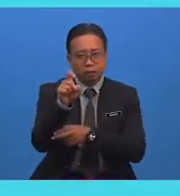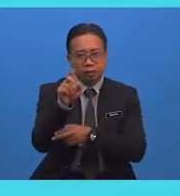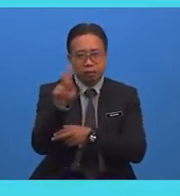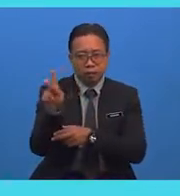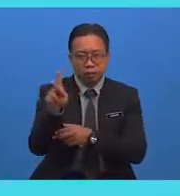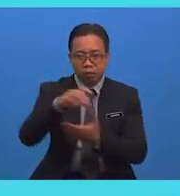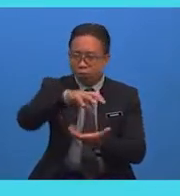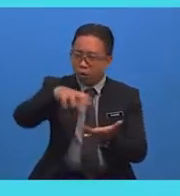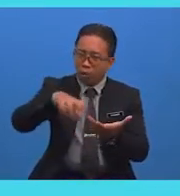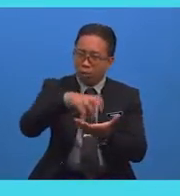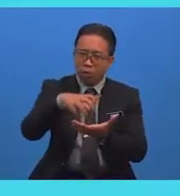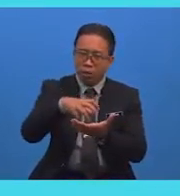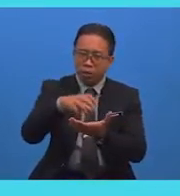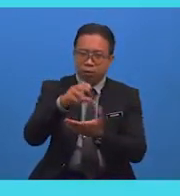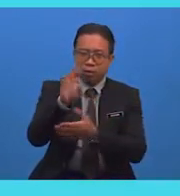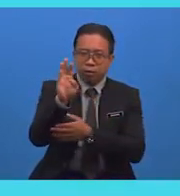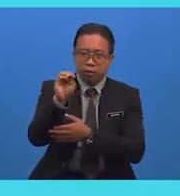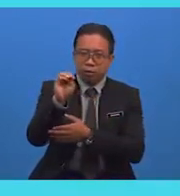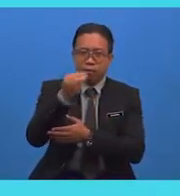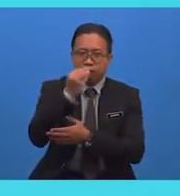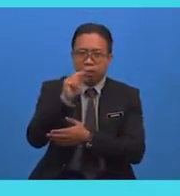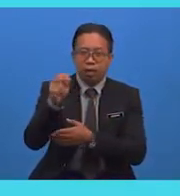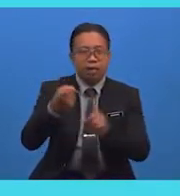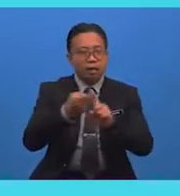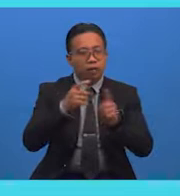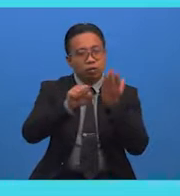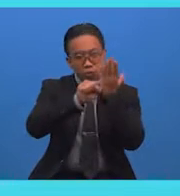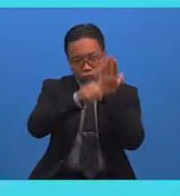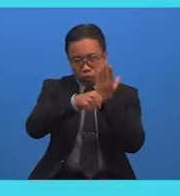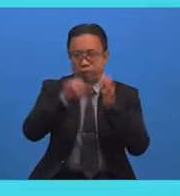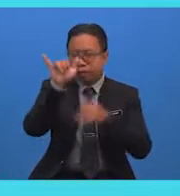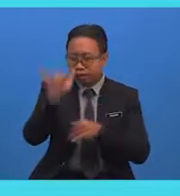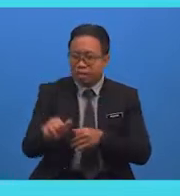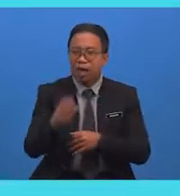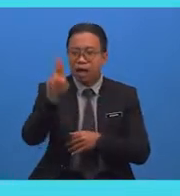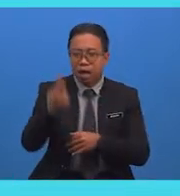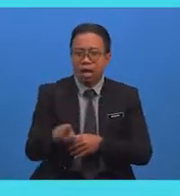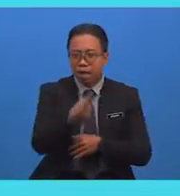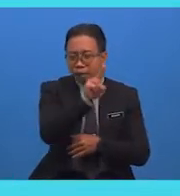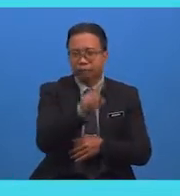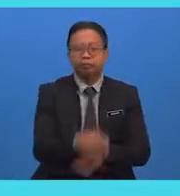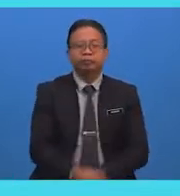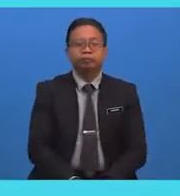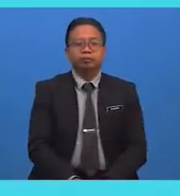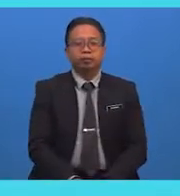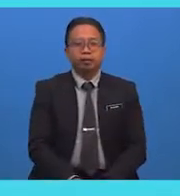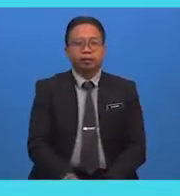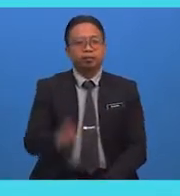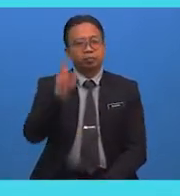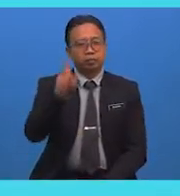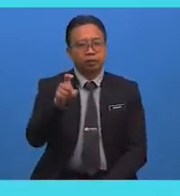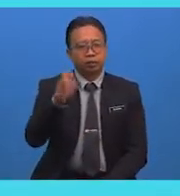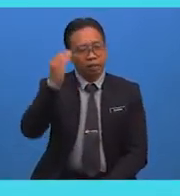ramuan makanan daripada sumber yang halal. Ini bermaksud, sebagai umat Islam, kita hendaklah menitik